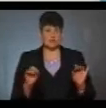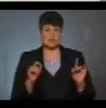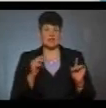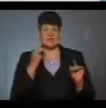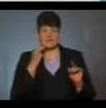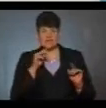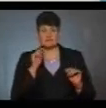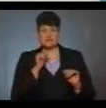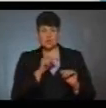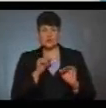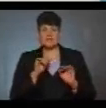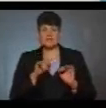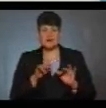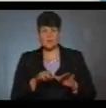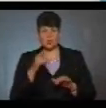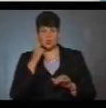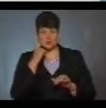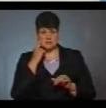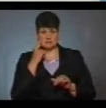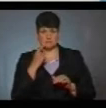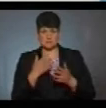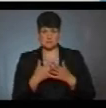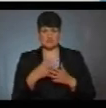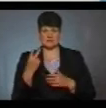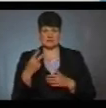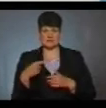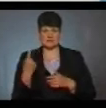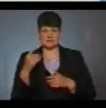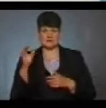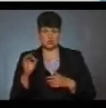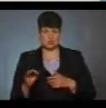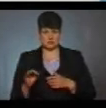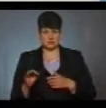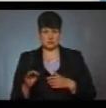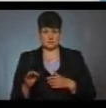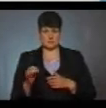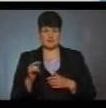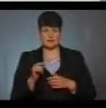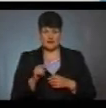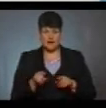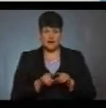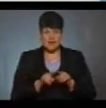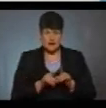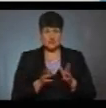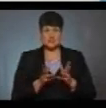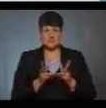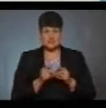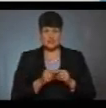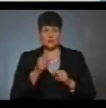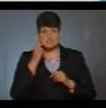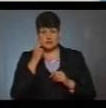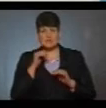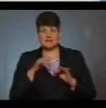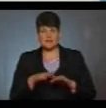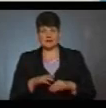ефективність його діяльності оцінюють майже 21%. Така ж кількість оцінює його діяльність